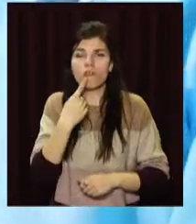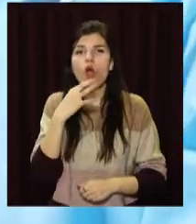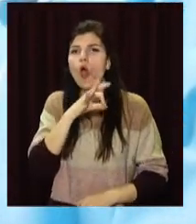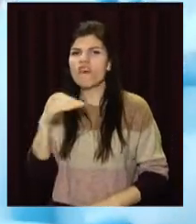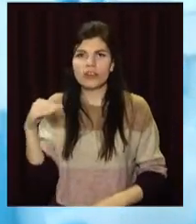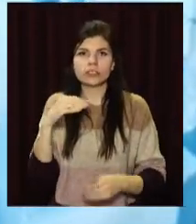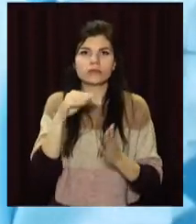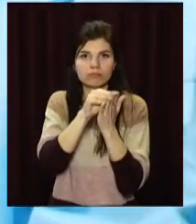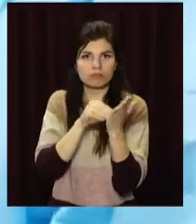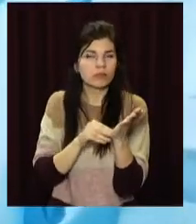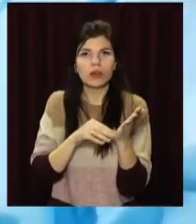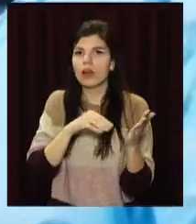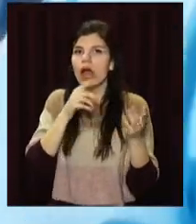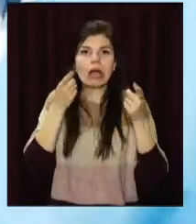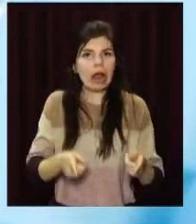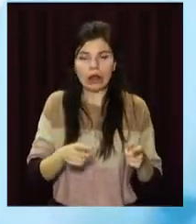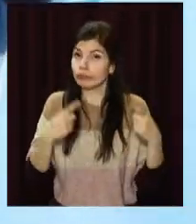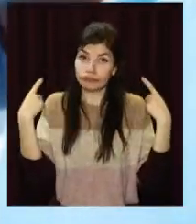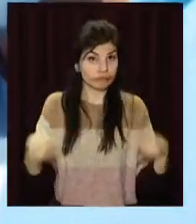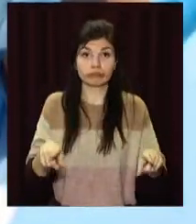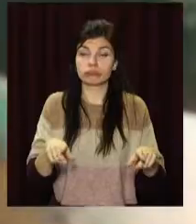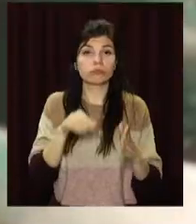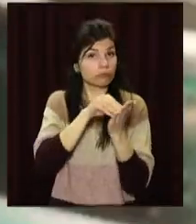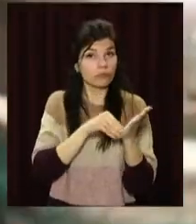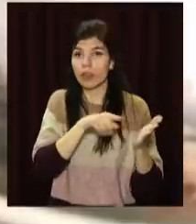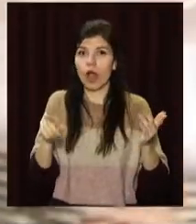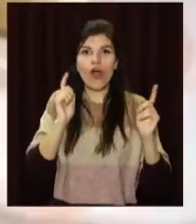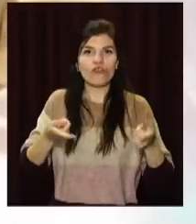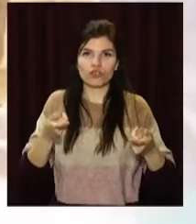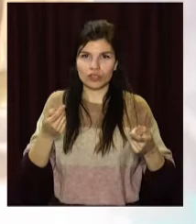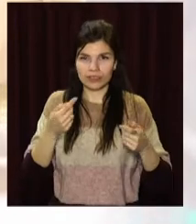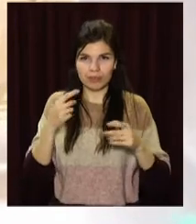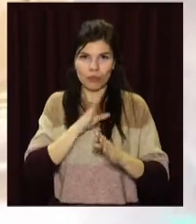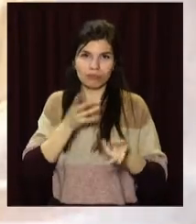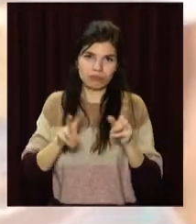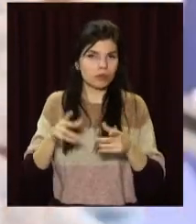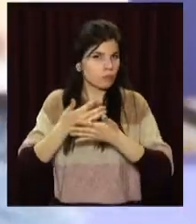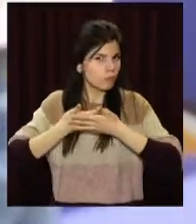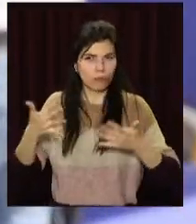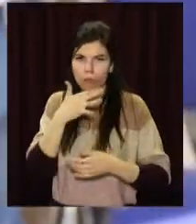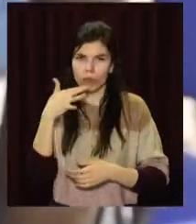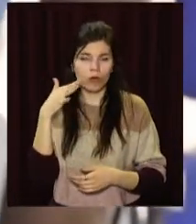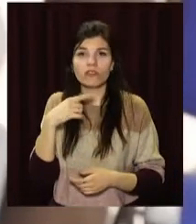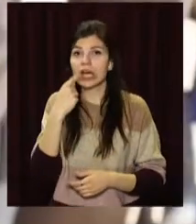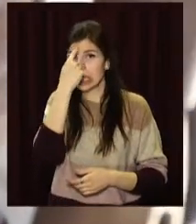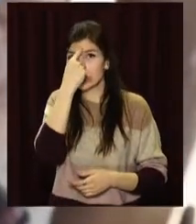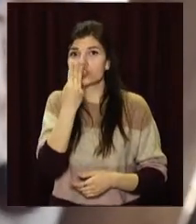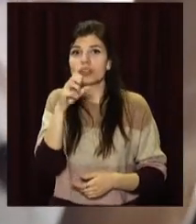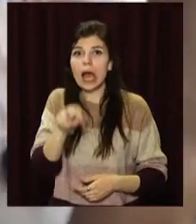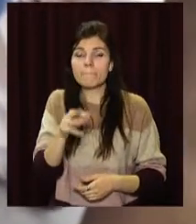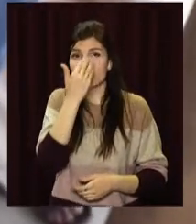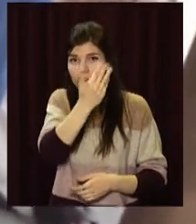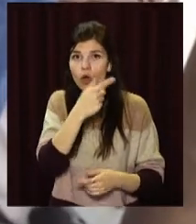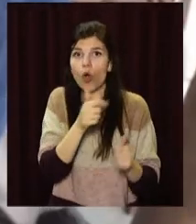офіційна статистика не відображає реальної ситуації. Відзначимо, деякі вітчизняні епідеміологи говорять, що індійський штам коронавірусу